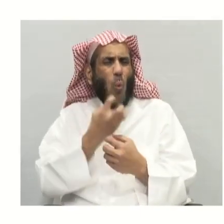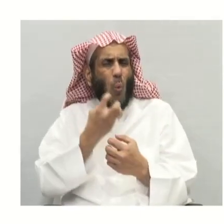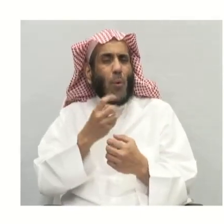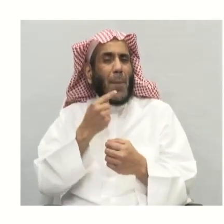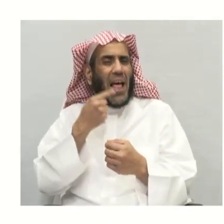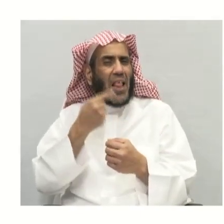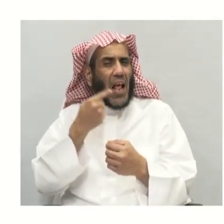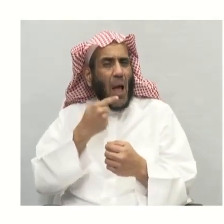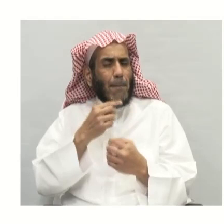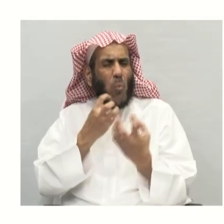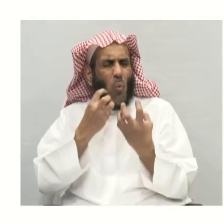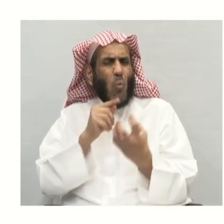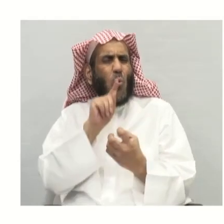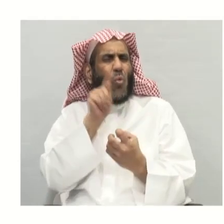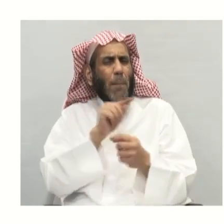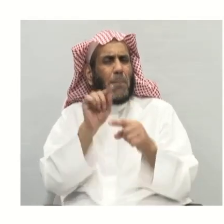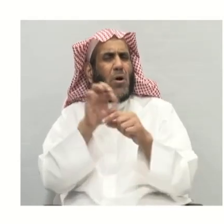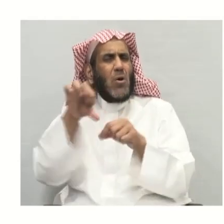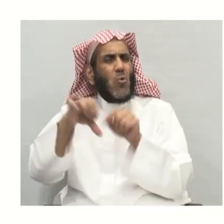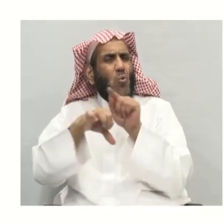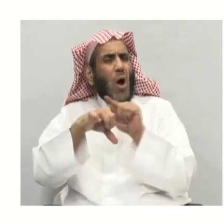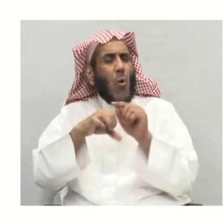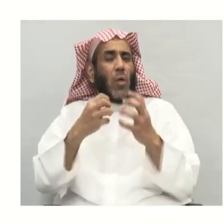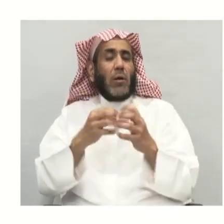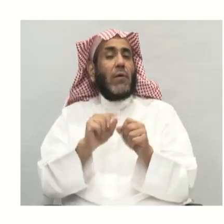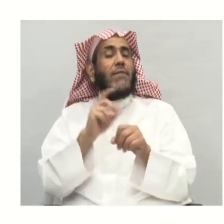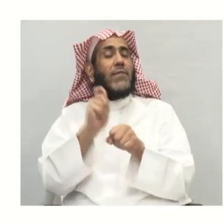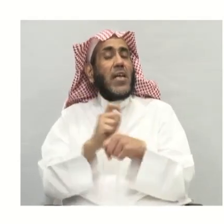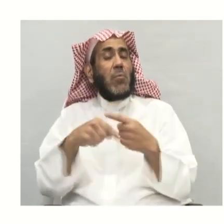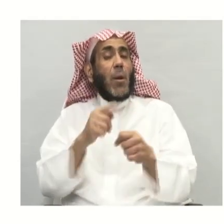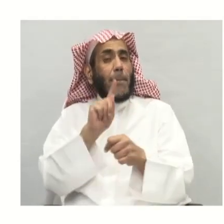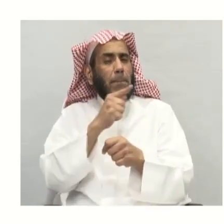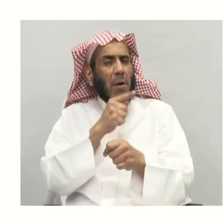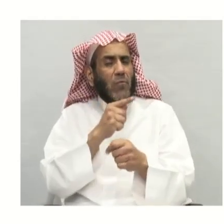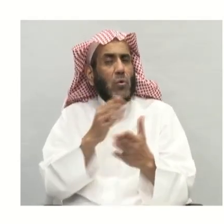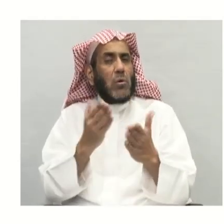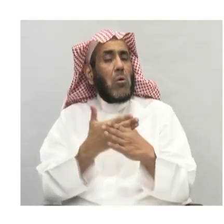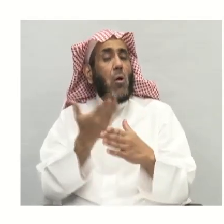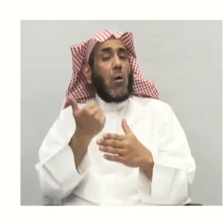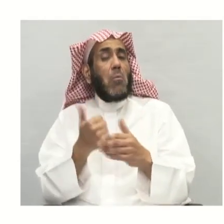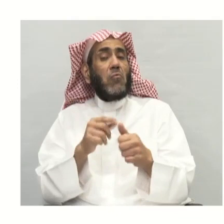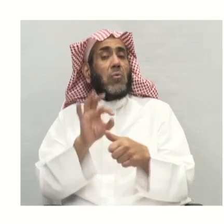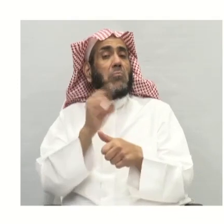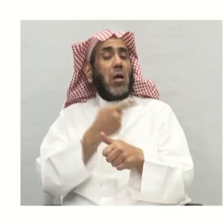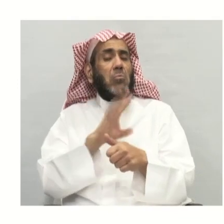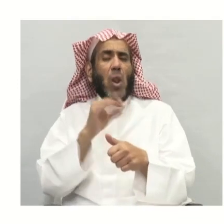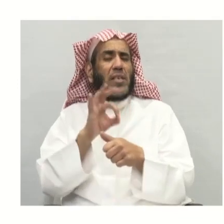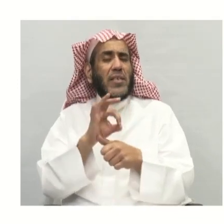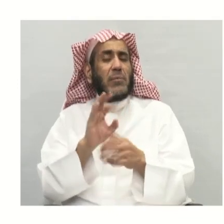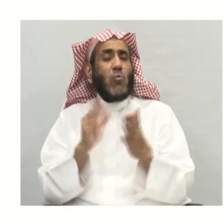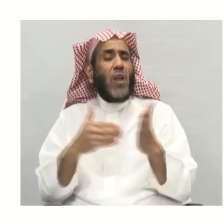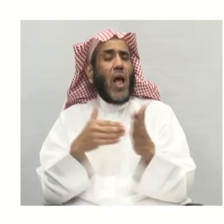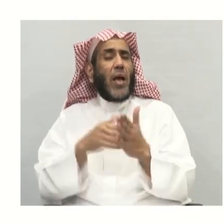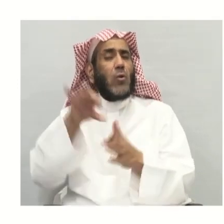ان يدعو فعل مضارع مرفوع هو مرفوع لانه لم يسبق لا بناصب ولا بجازم وعلامه